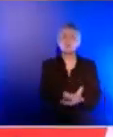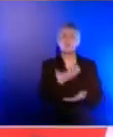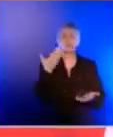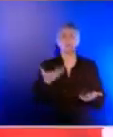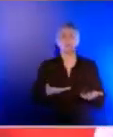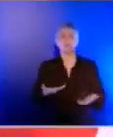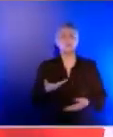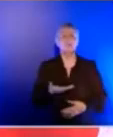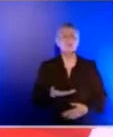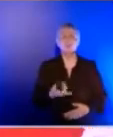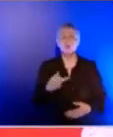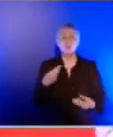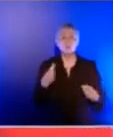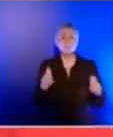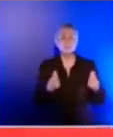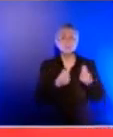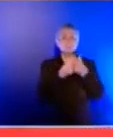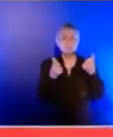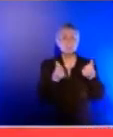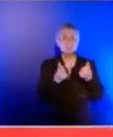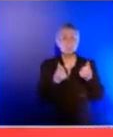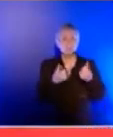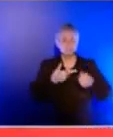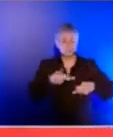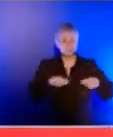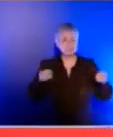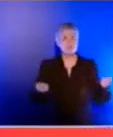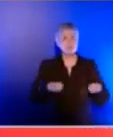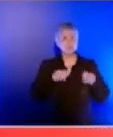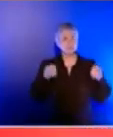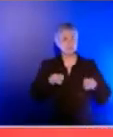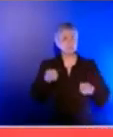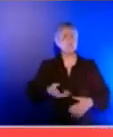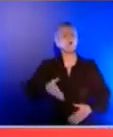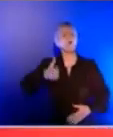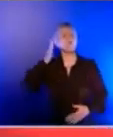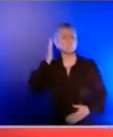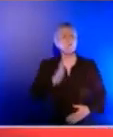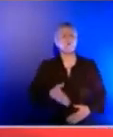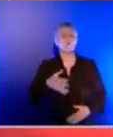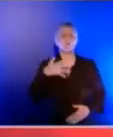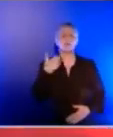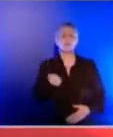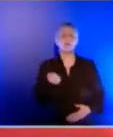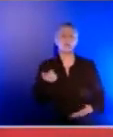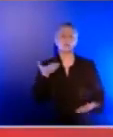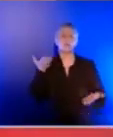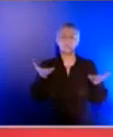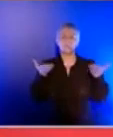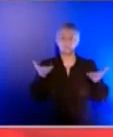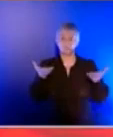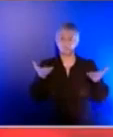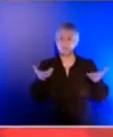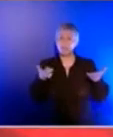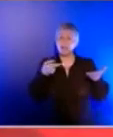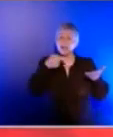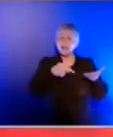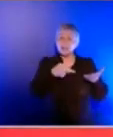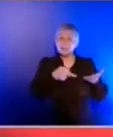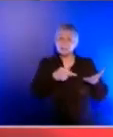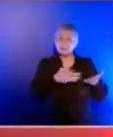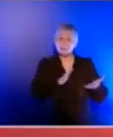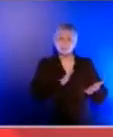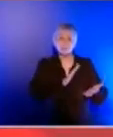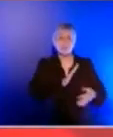κατευθύνσεις μπορούν να βρουν την ισορροπία τους με τις ατομικές ελευθερίες και τα